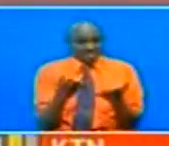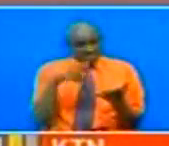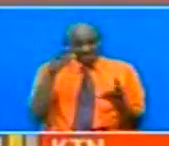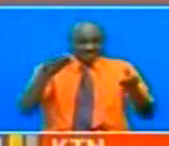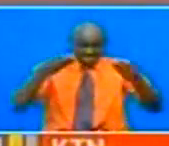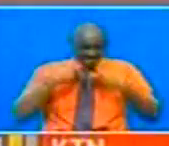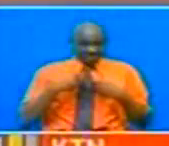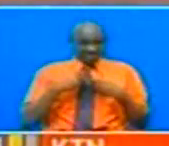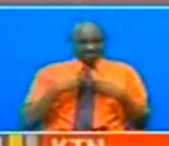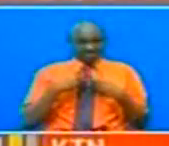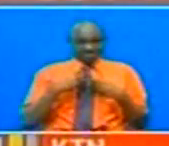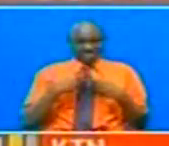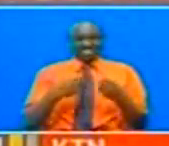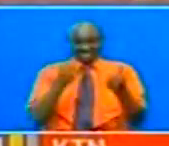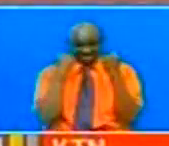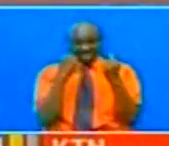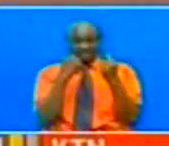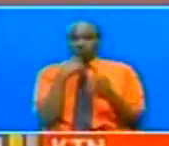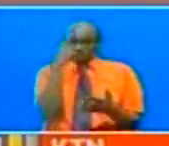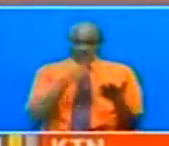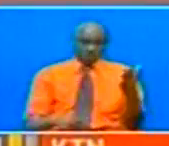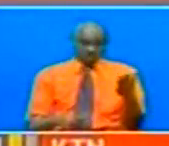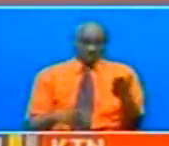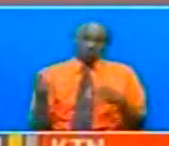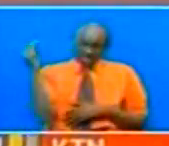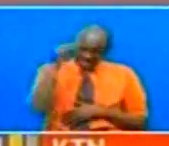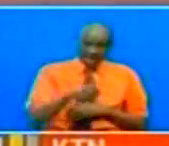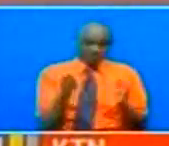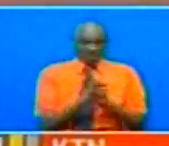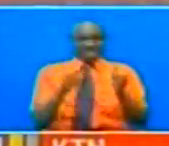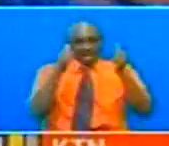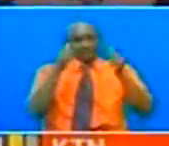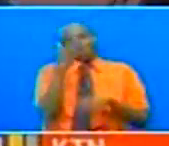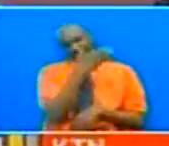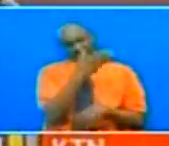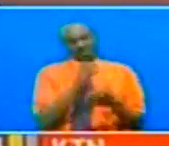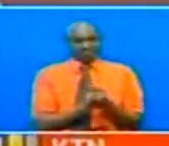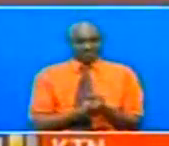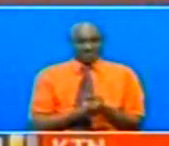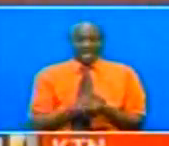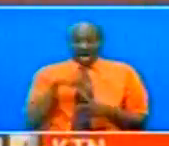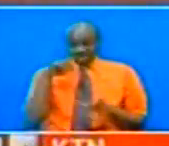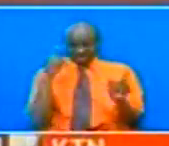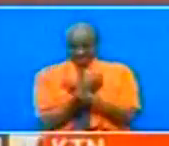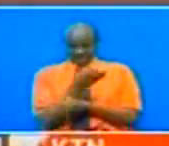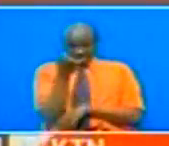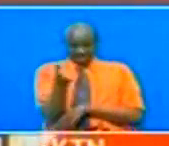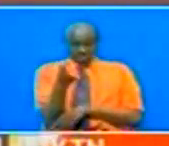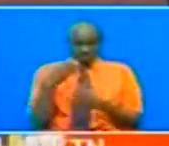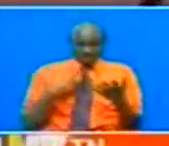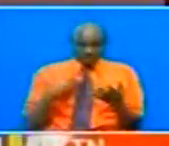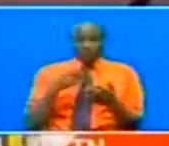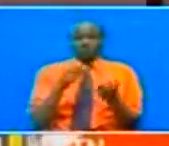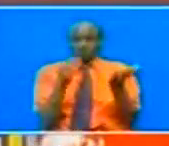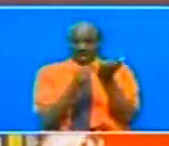walitupa nguvu la kusema tukuje na kikombe kule RDC. Katika mechi nyingine timu ya Magibreza kutoka